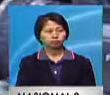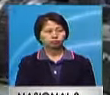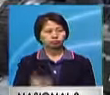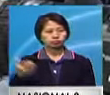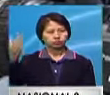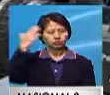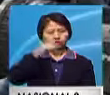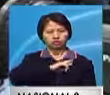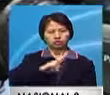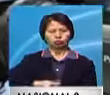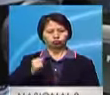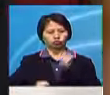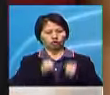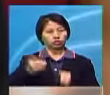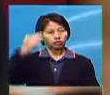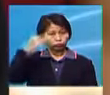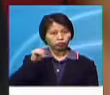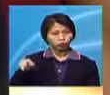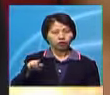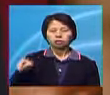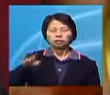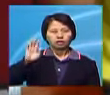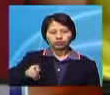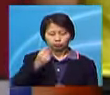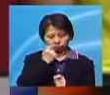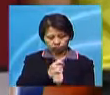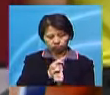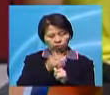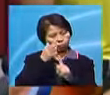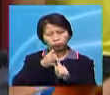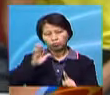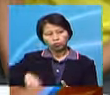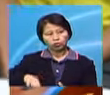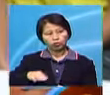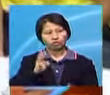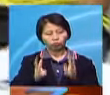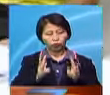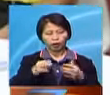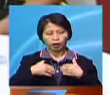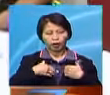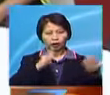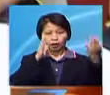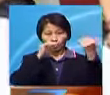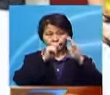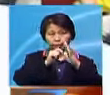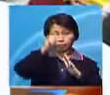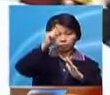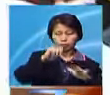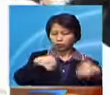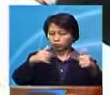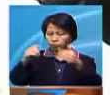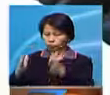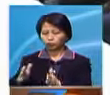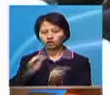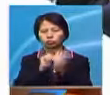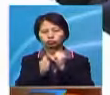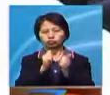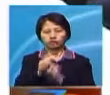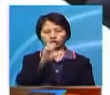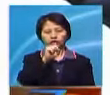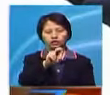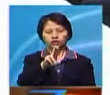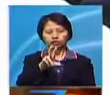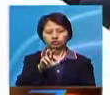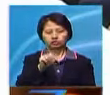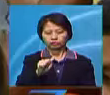Bekas Ratu Trek negara itu menjelaskan dia belum menetapkan sebarang sasaran biarpun mempunyai harapan tinggi terhadap atlet Sukan SEA